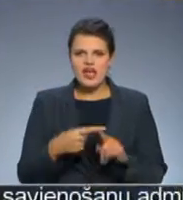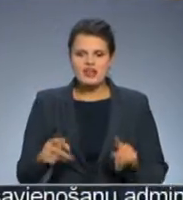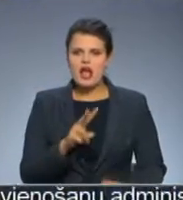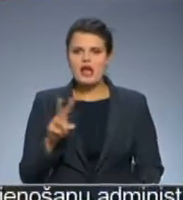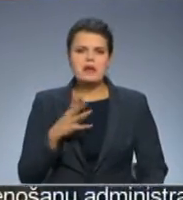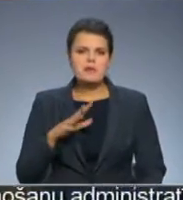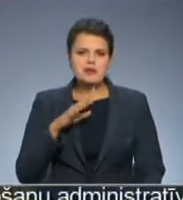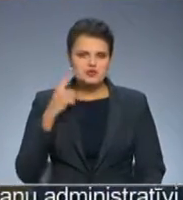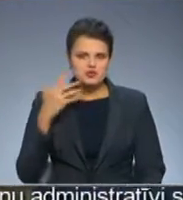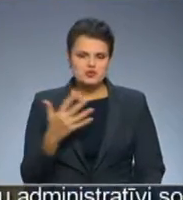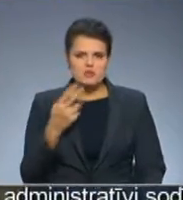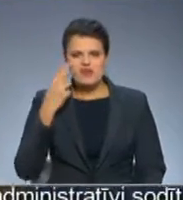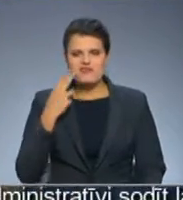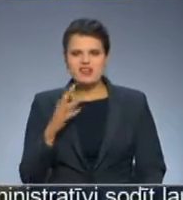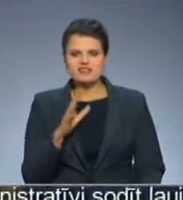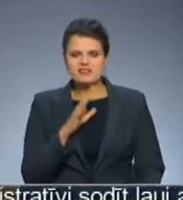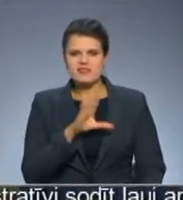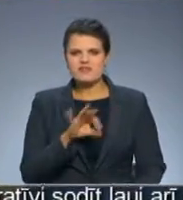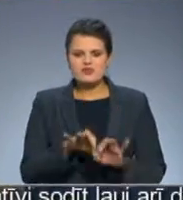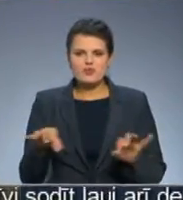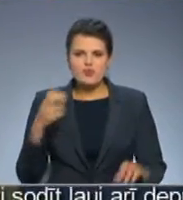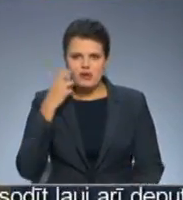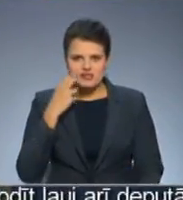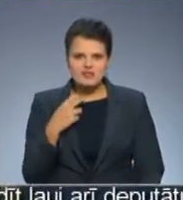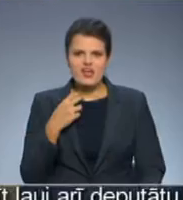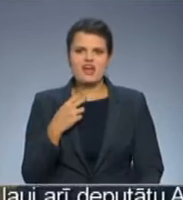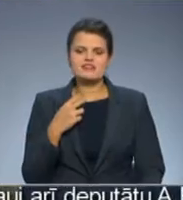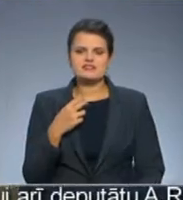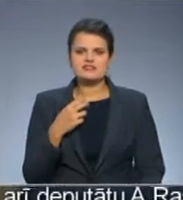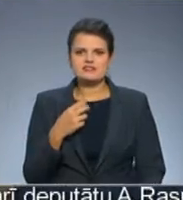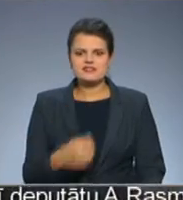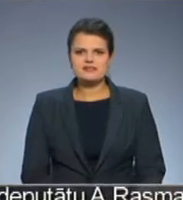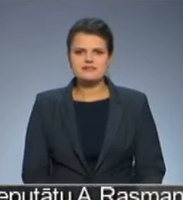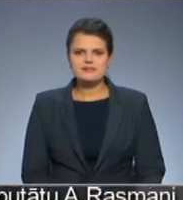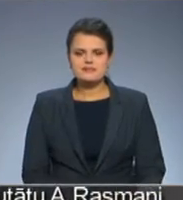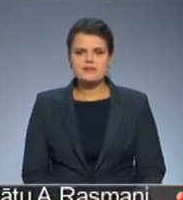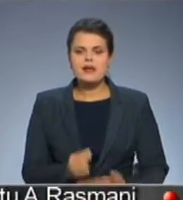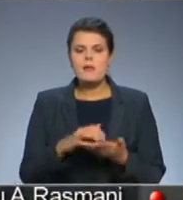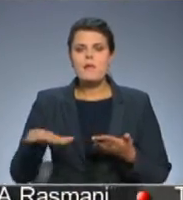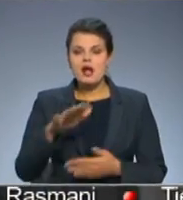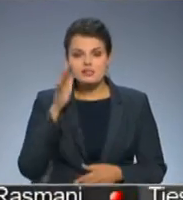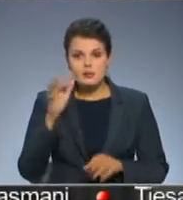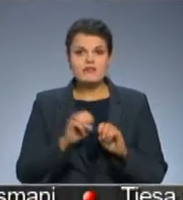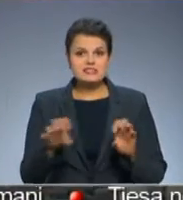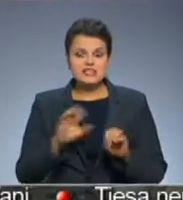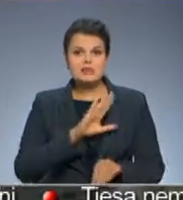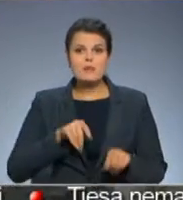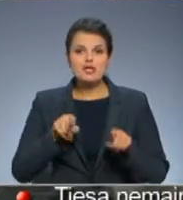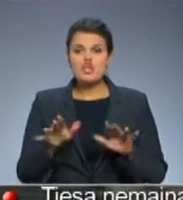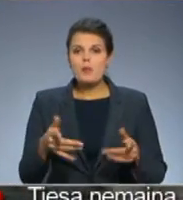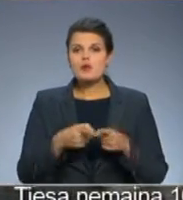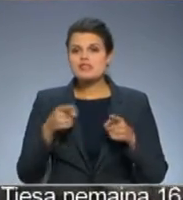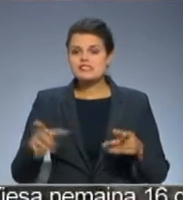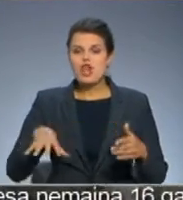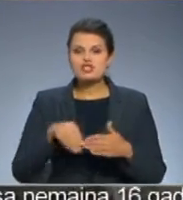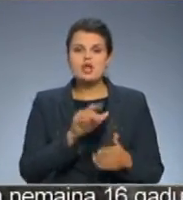domāt? Vecai bija tā, ka viss trups vecs un tā tālāk. Ugāles pagasta pārvaldē skaidro, ka pēc šīs apkurses sezonas